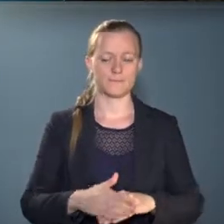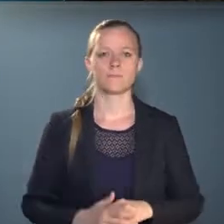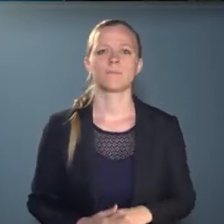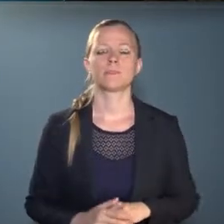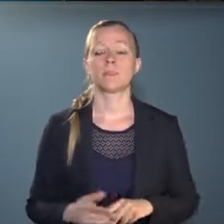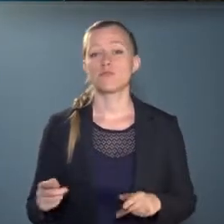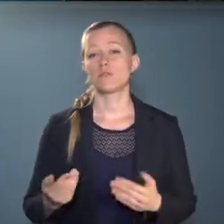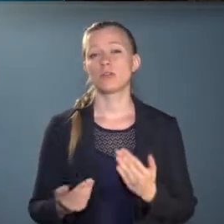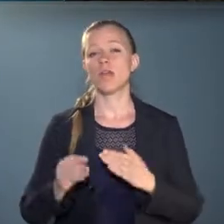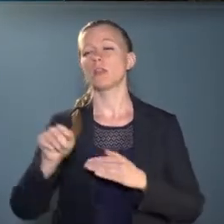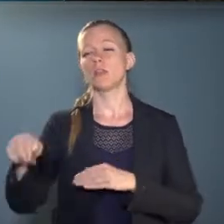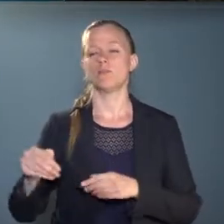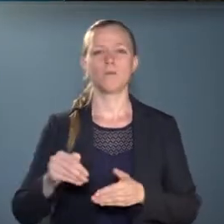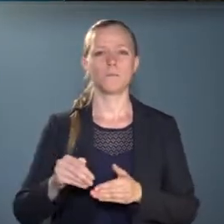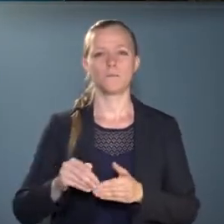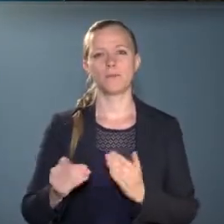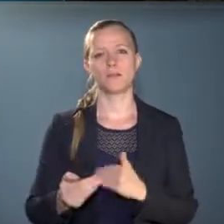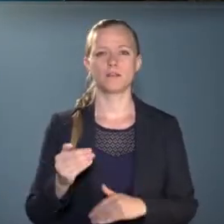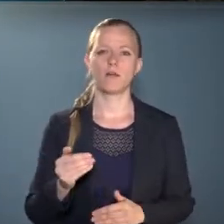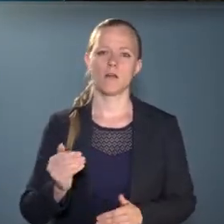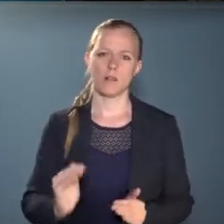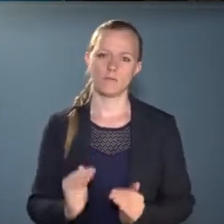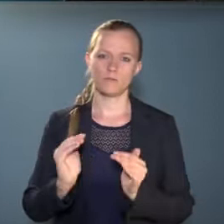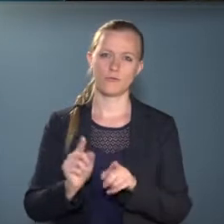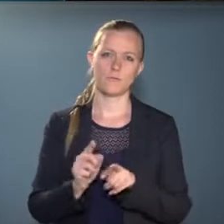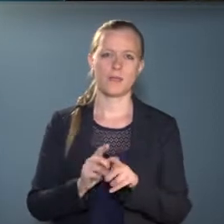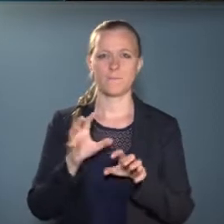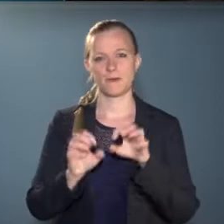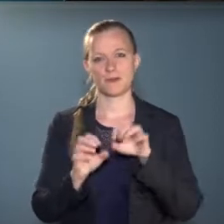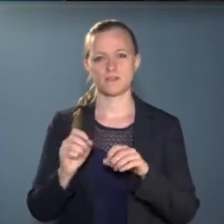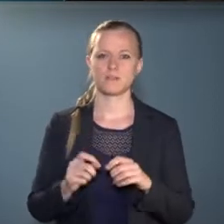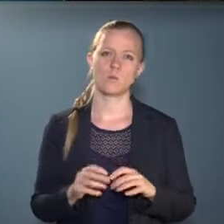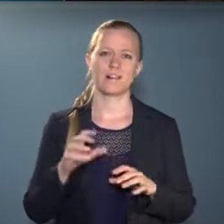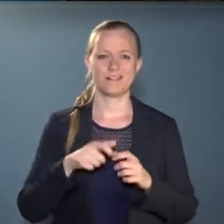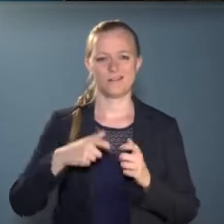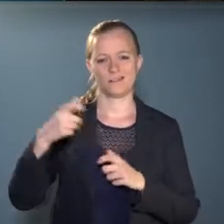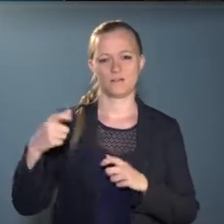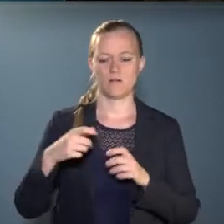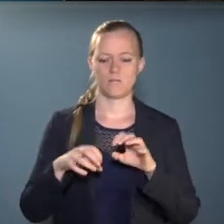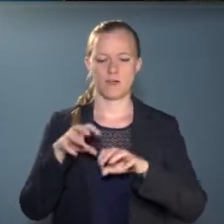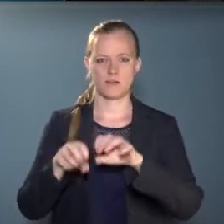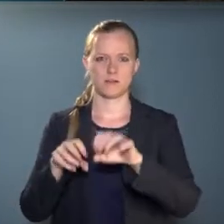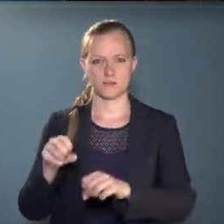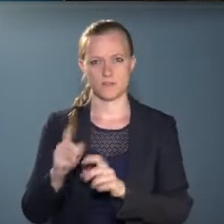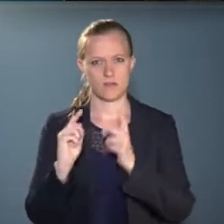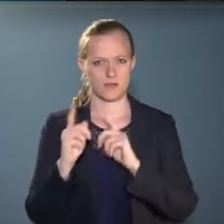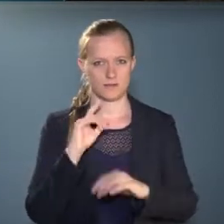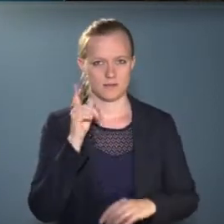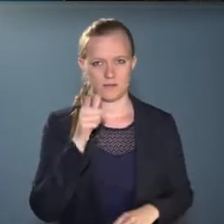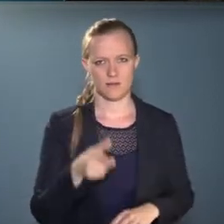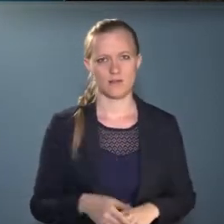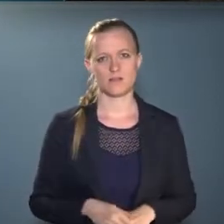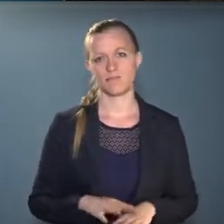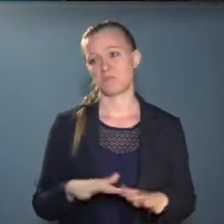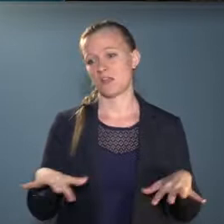ott hátrább van még egy ilyen alacsonyabb, ilyen rétlamászó, ilyen viszintes rétlamászókkal játék. Tulajdonképpen a